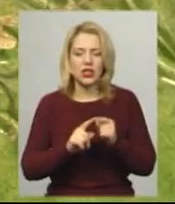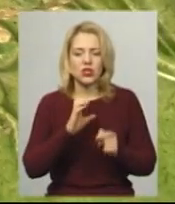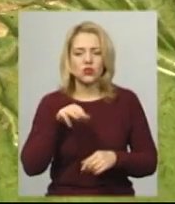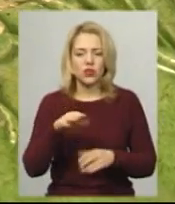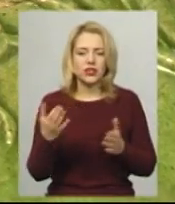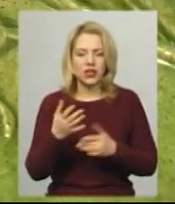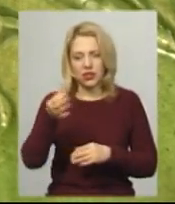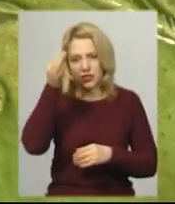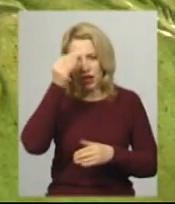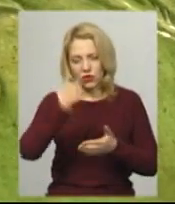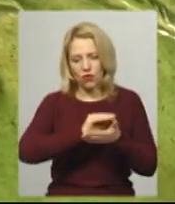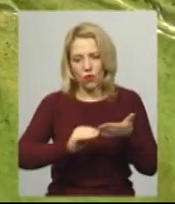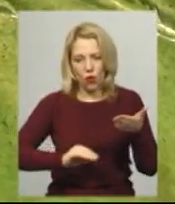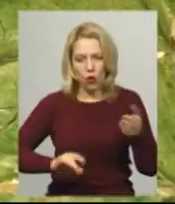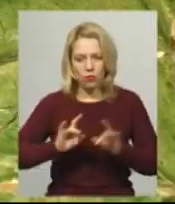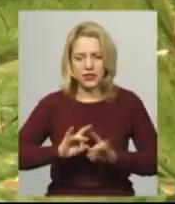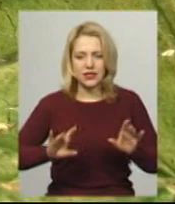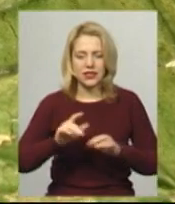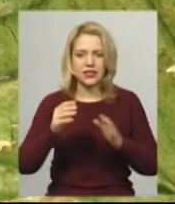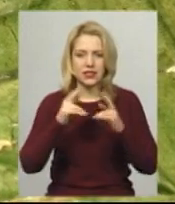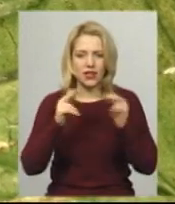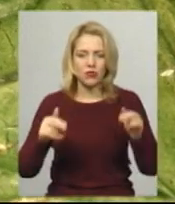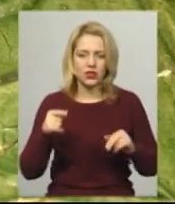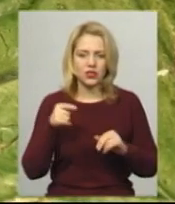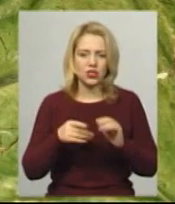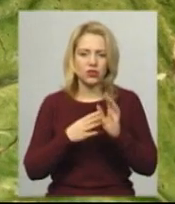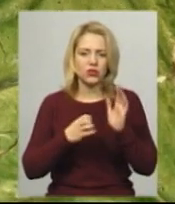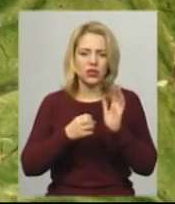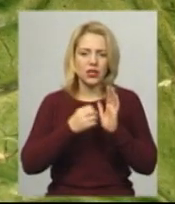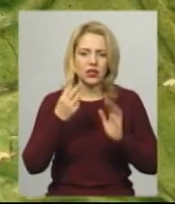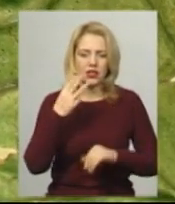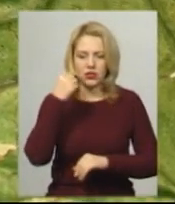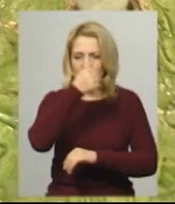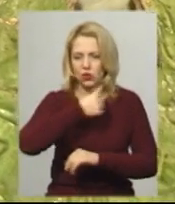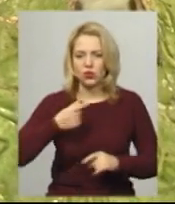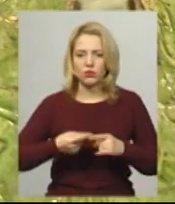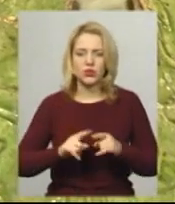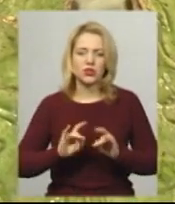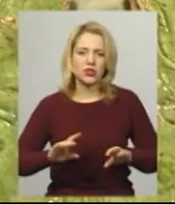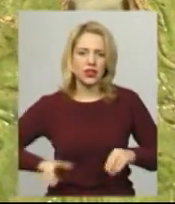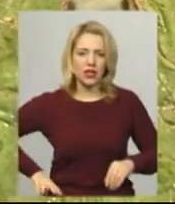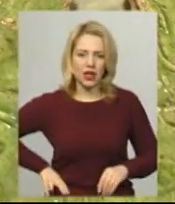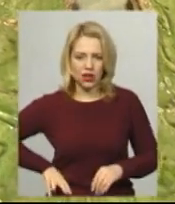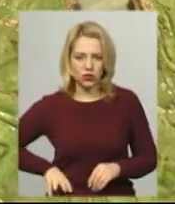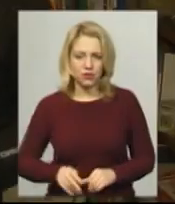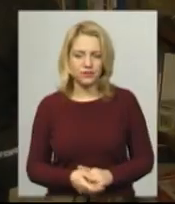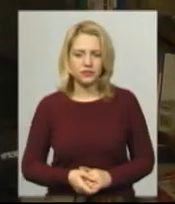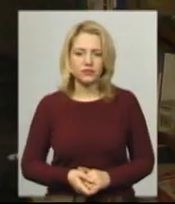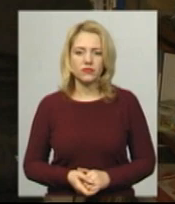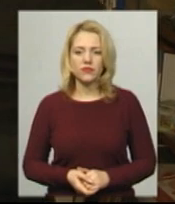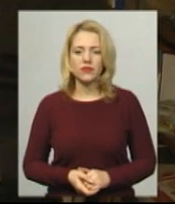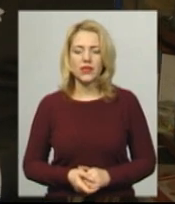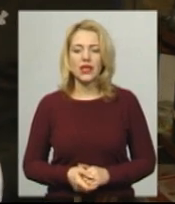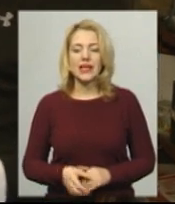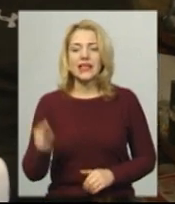в описі замку 1717 року, розповідає директор Державного історико-культурного заповідника Межибіж Олег Погорілець.